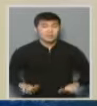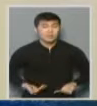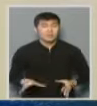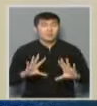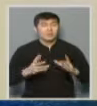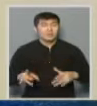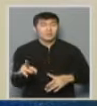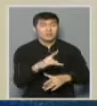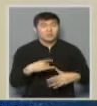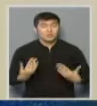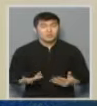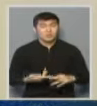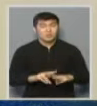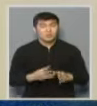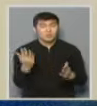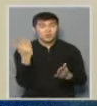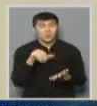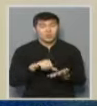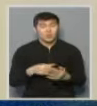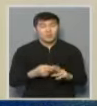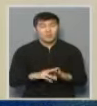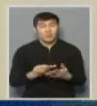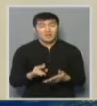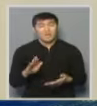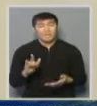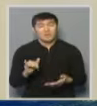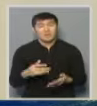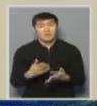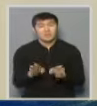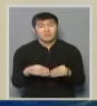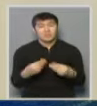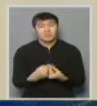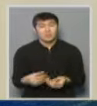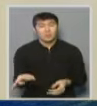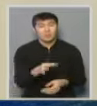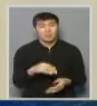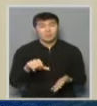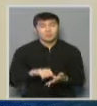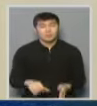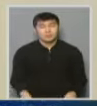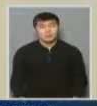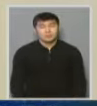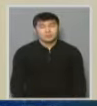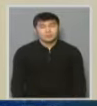во всех регионах страны в этом фильме приняли участие вера шины семья разметок с нашей области